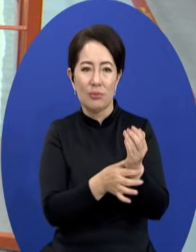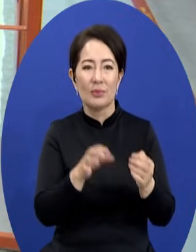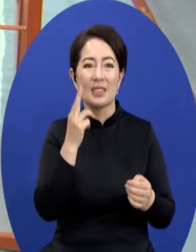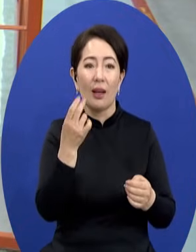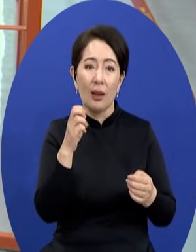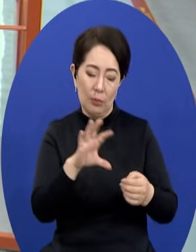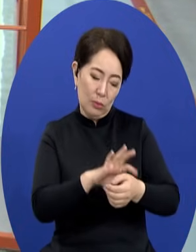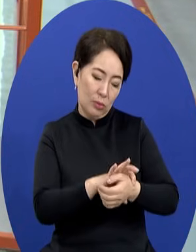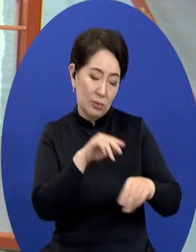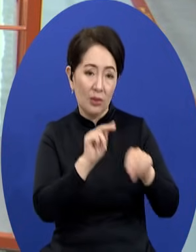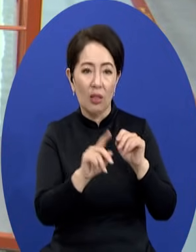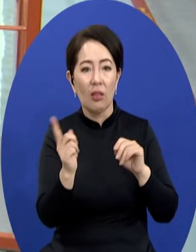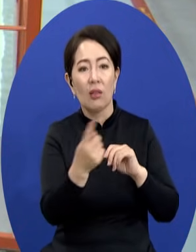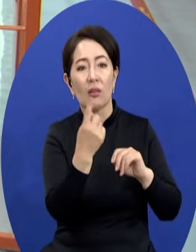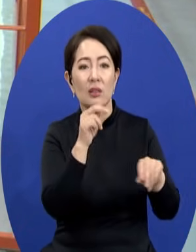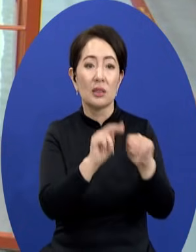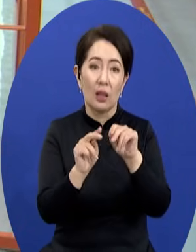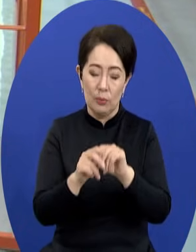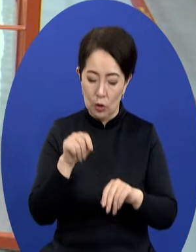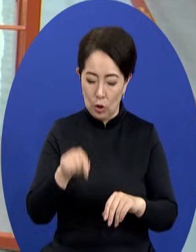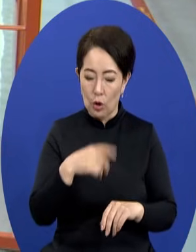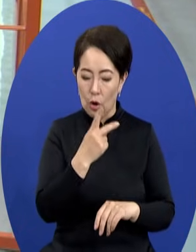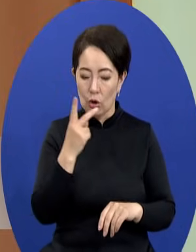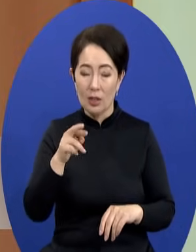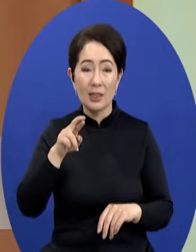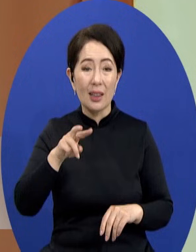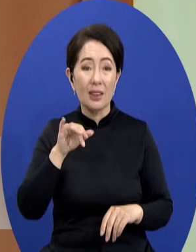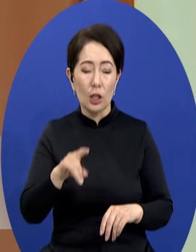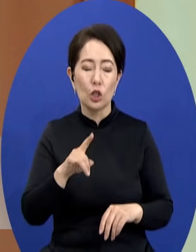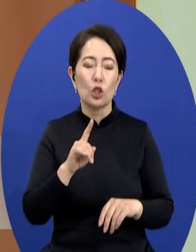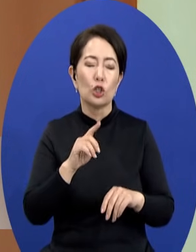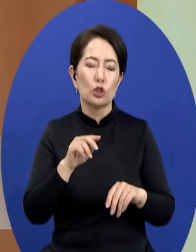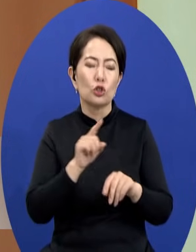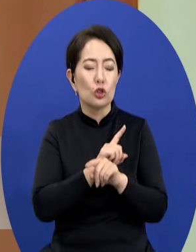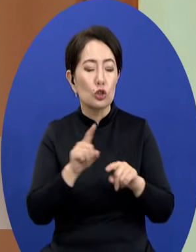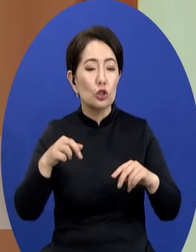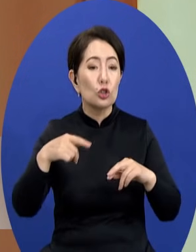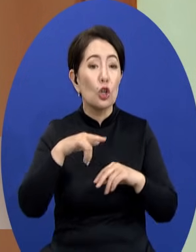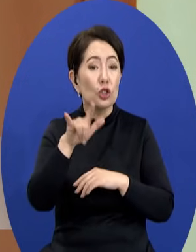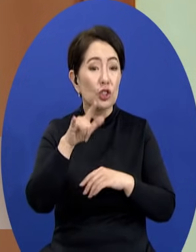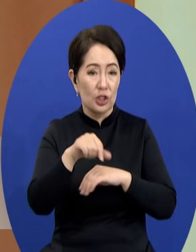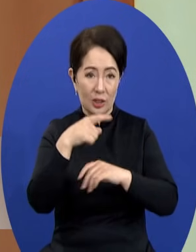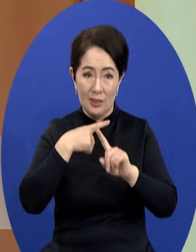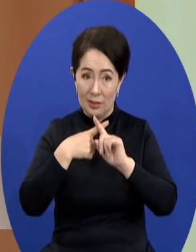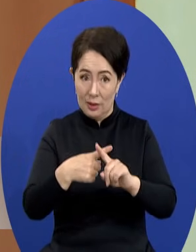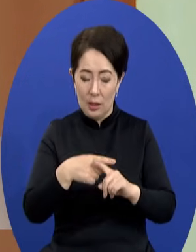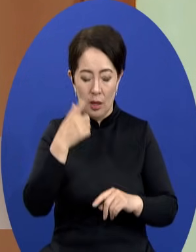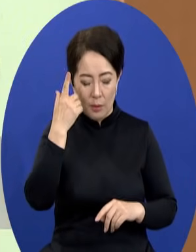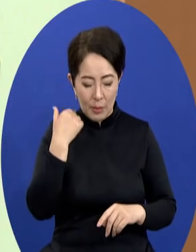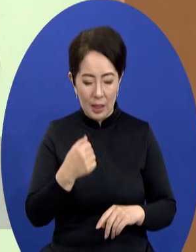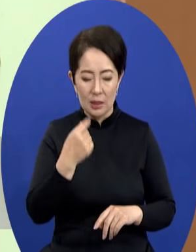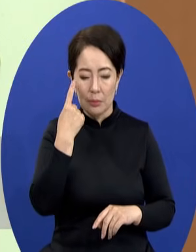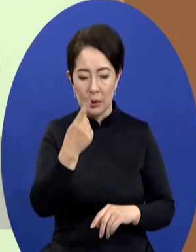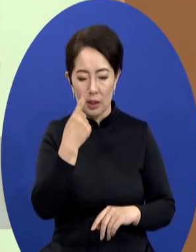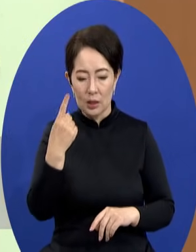үг. За өнөөдрийн байдлаар 22 ялтан зорчих эрхийг хязгаарлах ял эдэлж байгаа юм. Харин маргаашаас 1130 хоригдлын